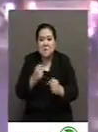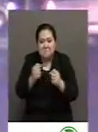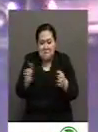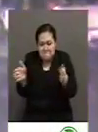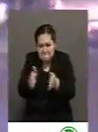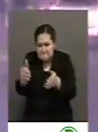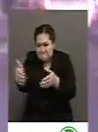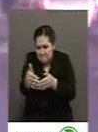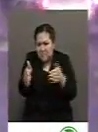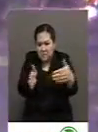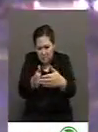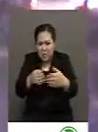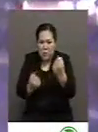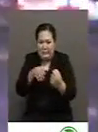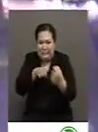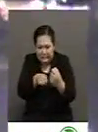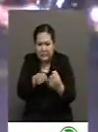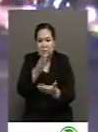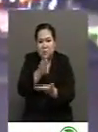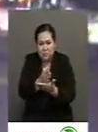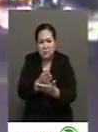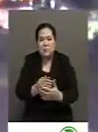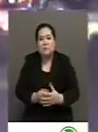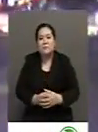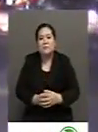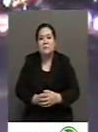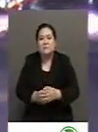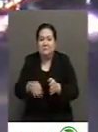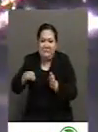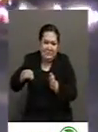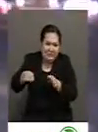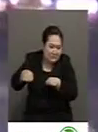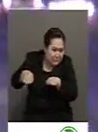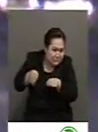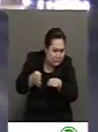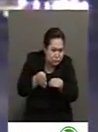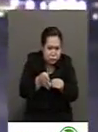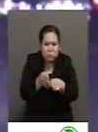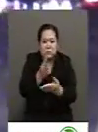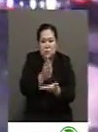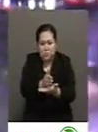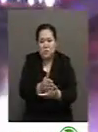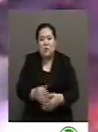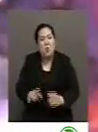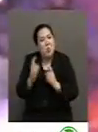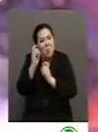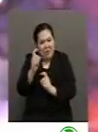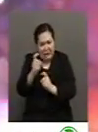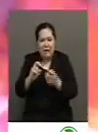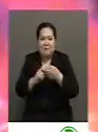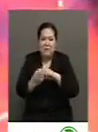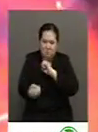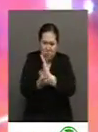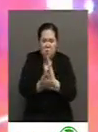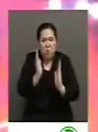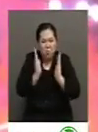างจราจรถึงจะให้เขาเนี่ยจอดรถข้างทางได้ค่ะ ดูแล้วนี่อันตรายจริงๆนะคะแล้วก็มีโอกาสที่ทำให้เกิดอุบัติเหตุต่อขึ้นไปด้ว